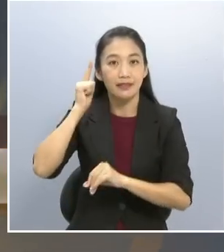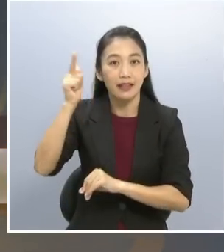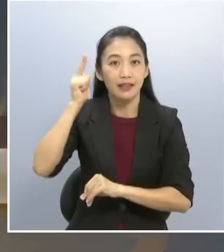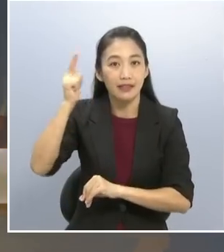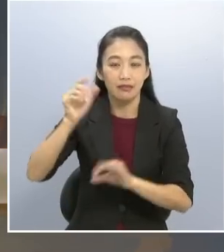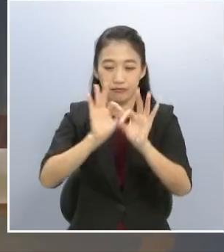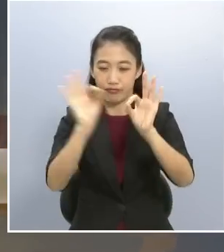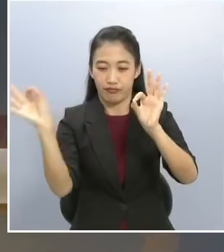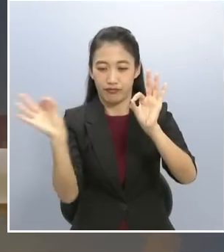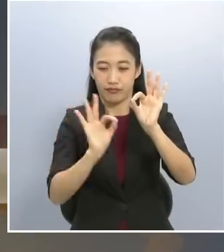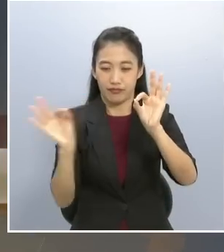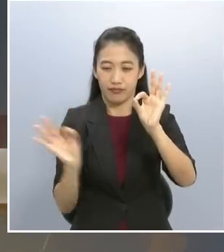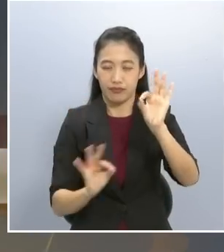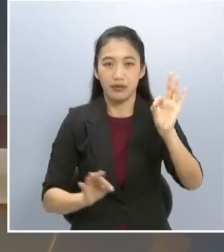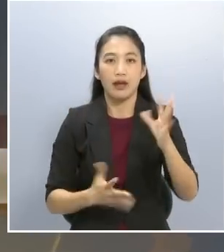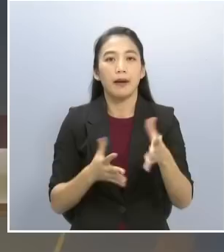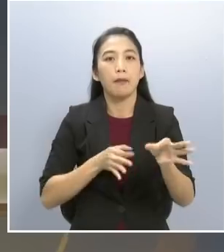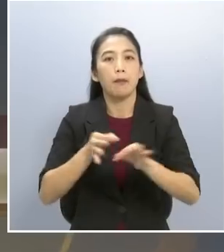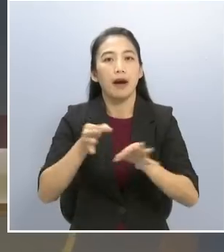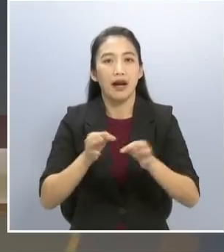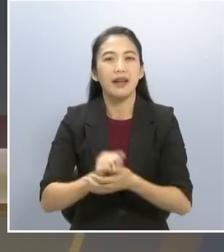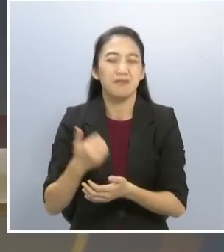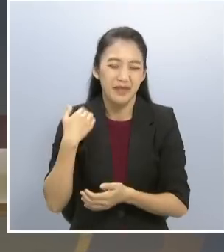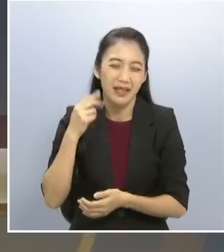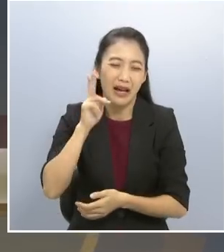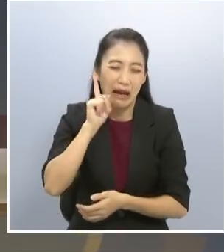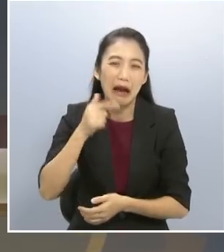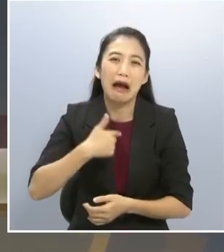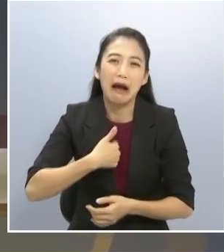ฝากรัฐบาลปัจจุบันไปพบผมที่ฮ่องกง